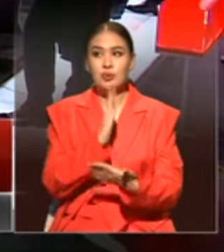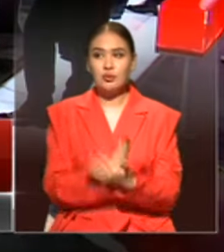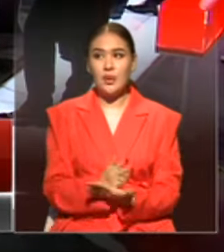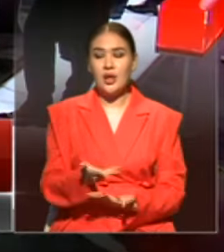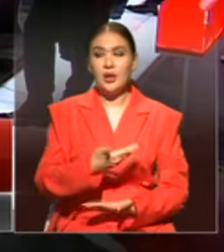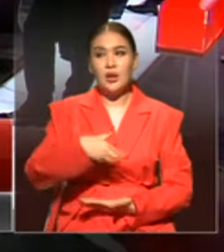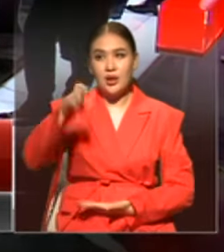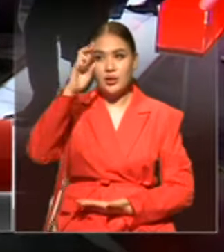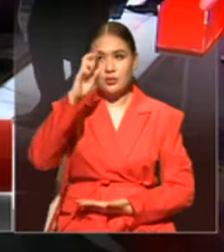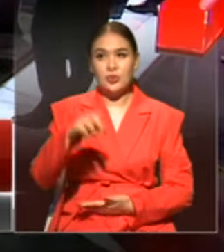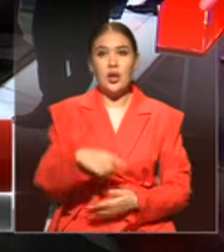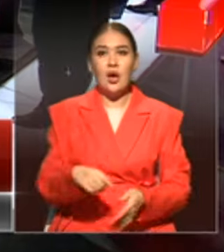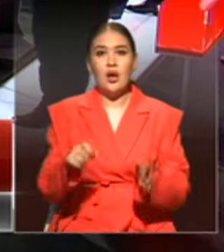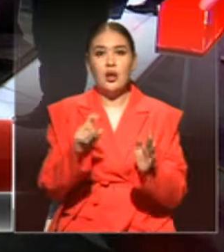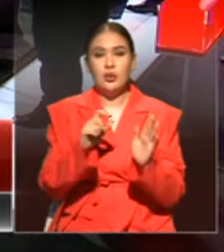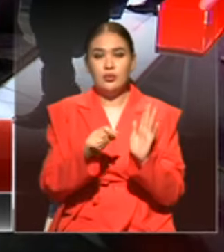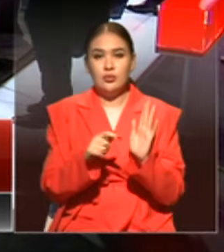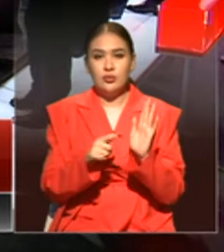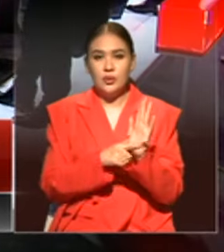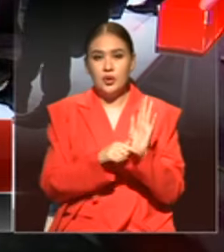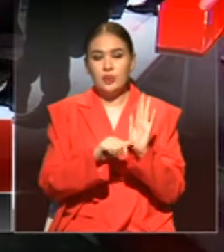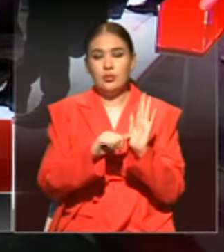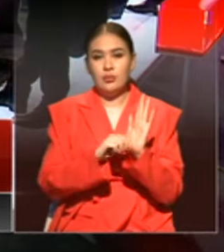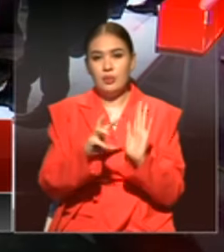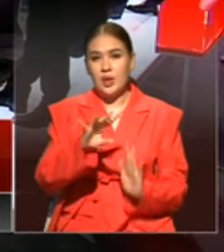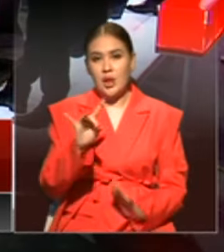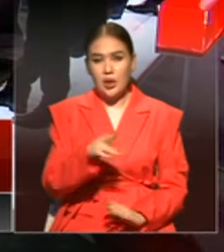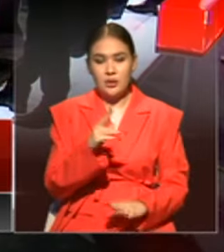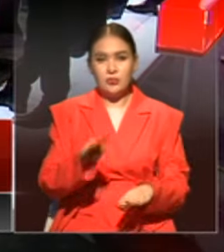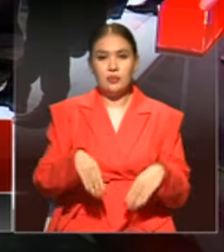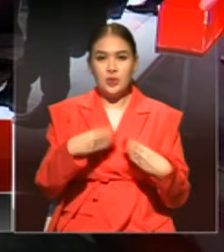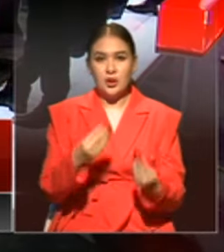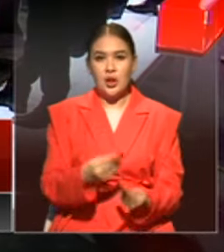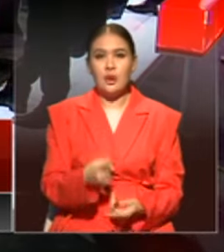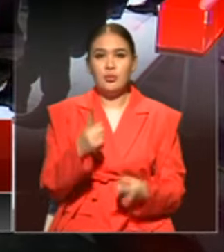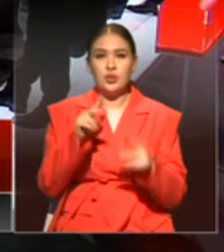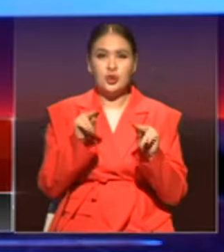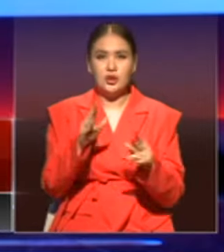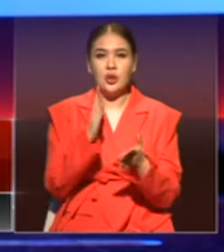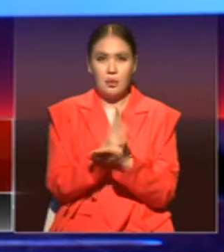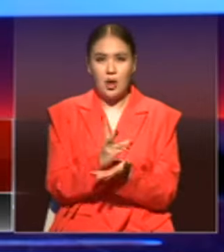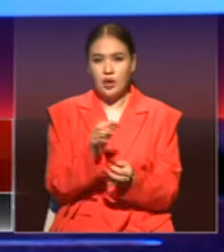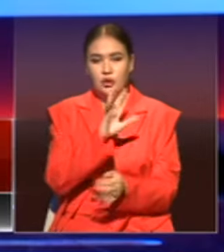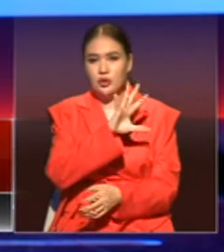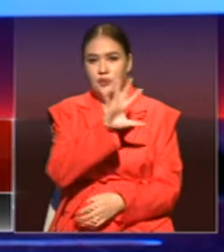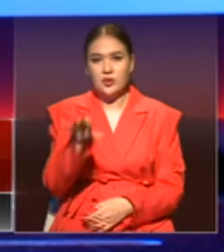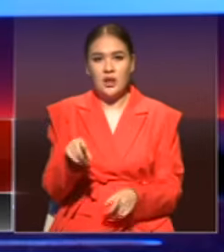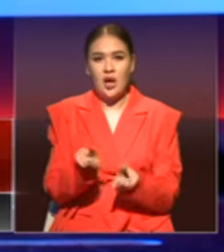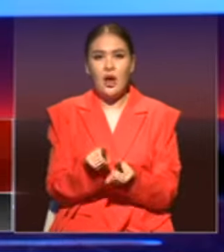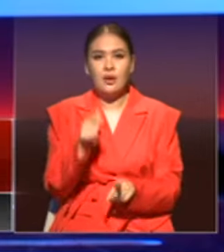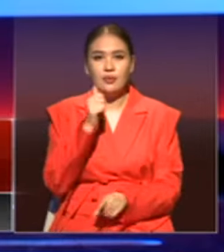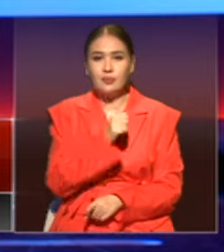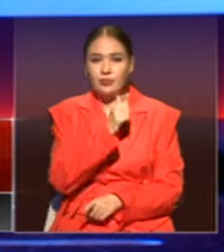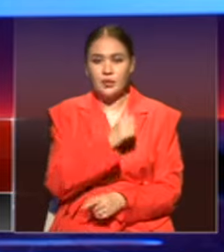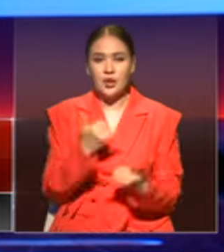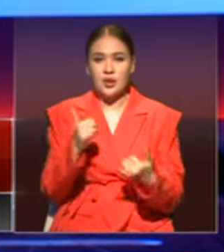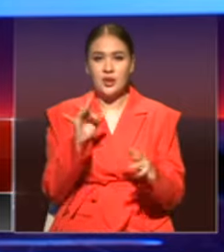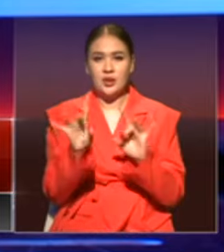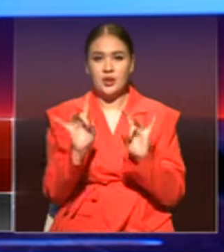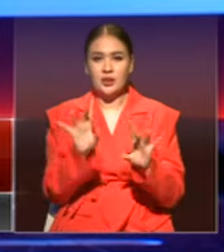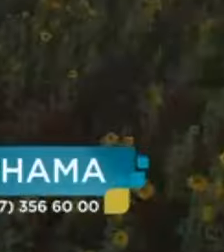бойынша 7,6 миллиард теңге қарастырылды. Бәріміз білетін бір шындық бар сияқты, бірақ ешкім айтпай тұрған секілді. Үзілістен кейін